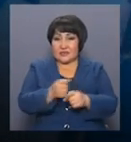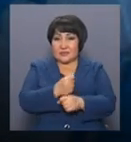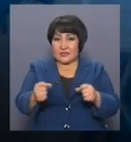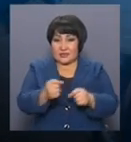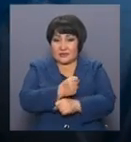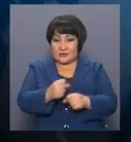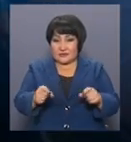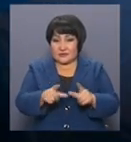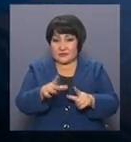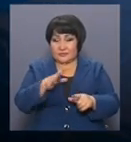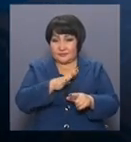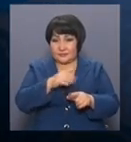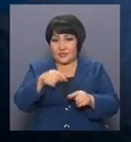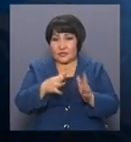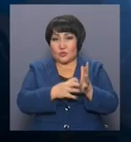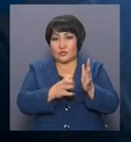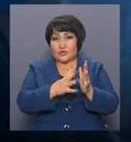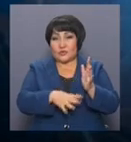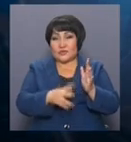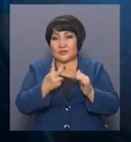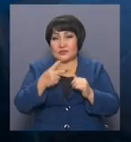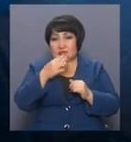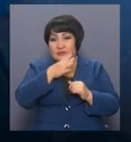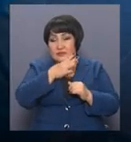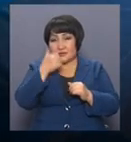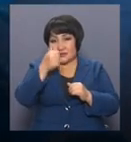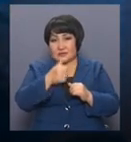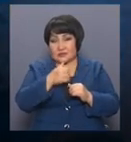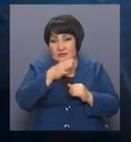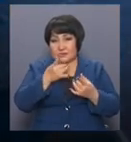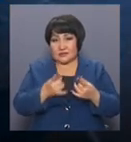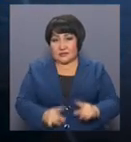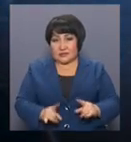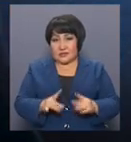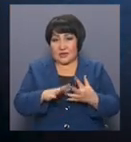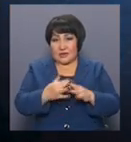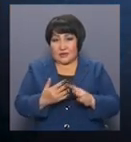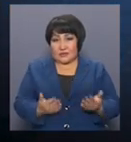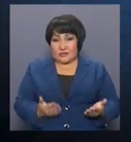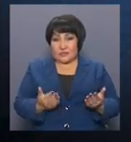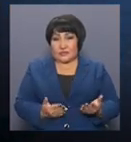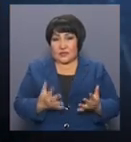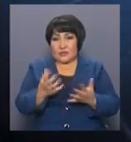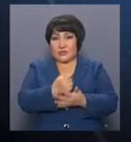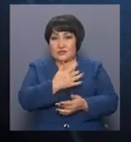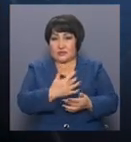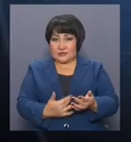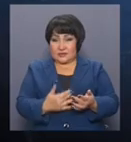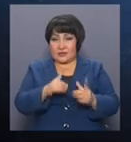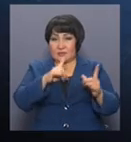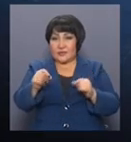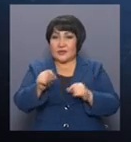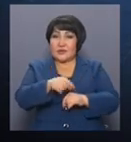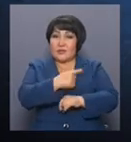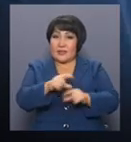мәлімдеді. 1992 жылғы Әулияға шауылының тұрғыны алған жарақатынан ауруханаға барар жолда көз жұмған. Екеуі